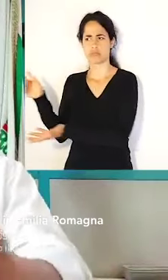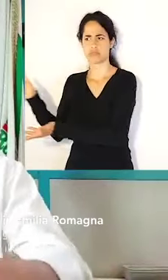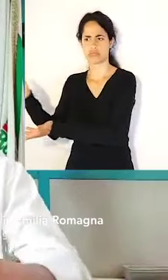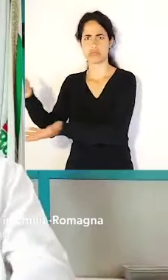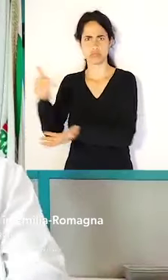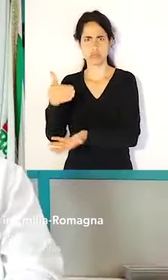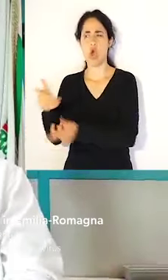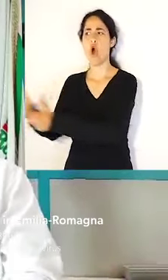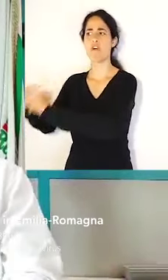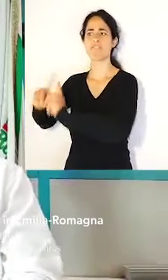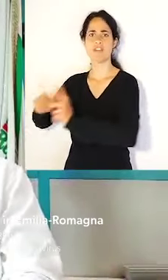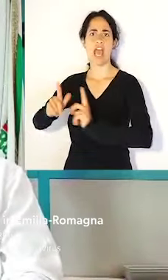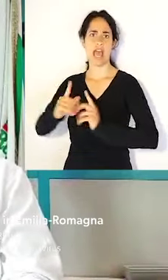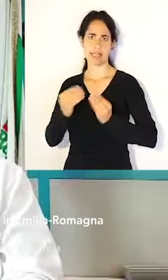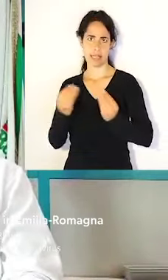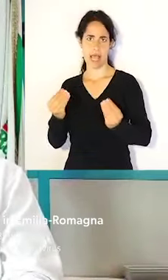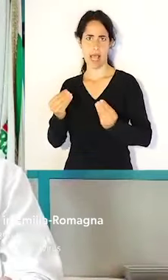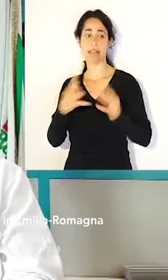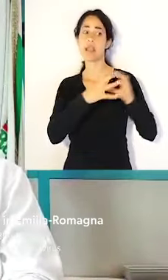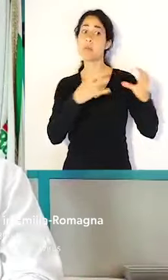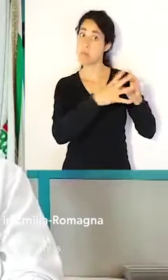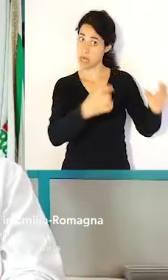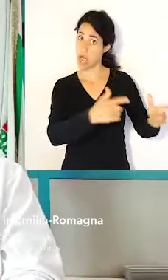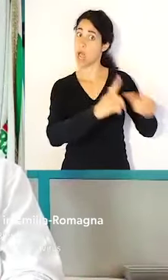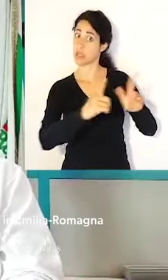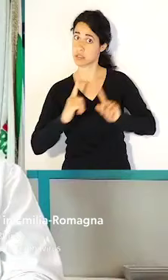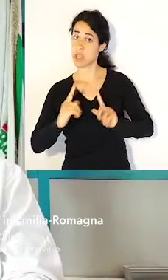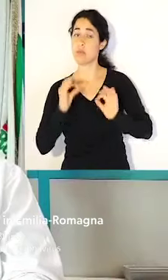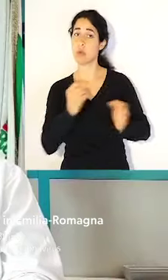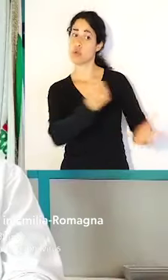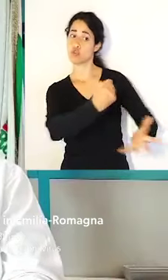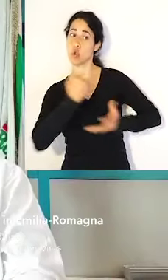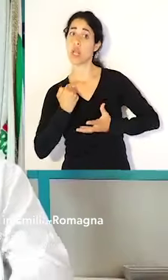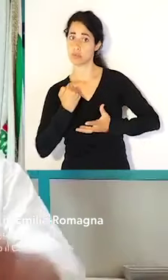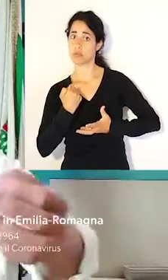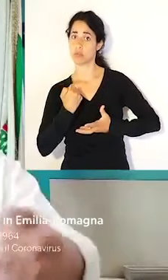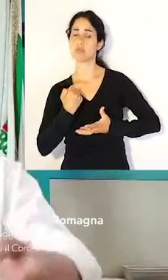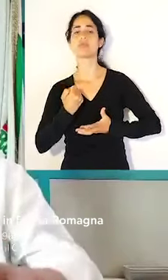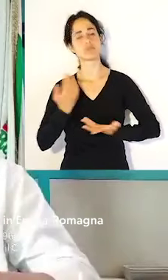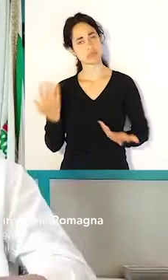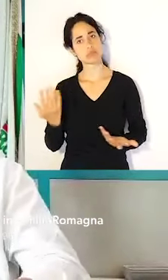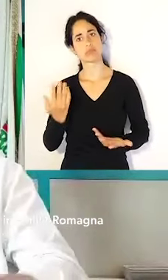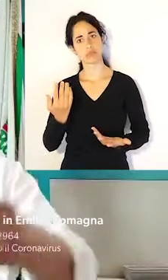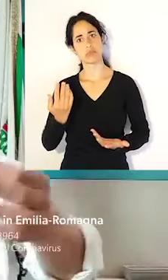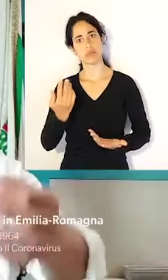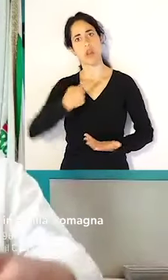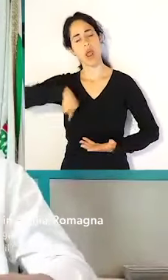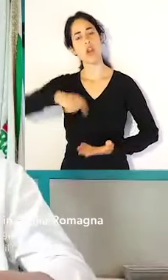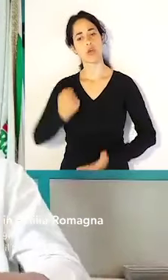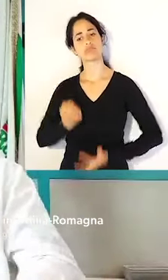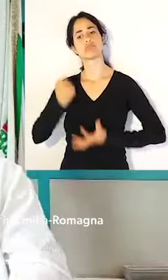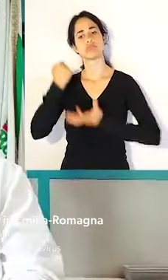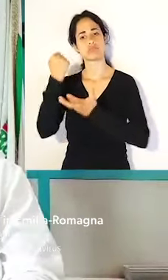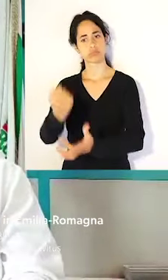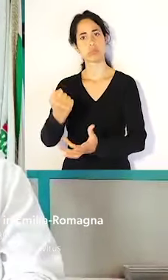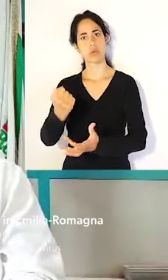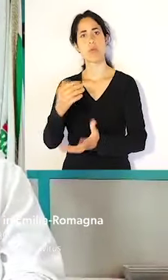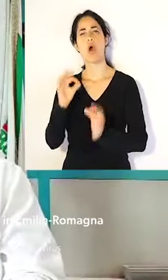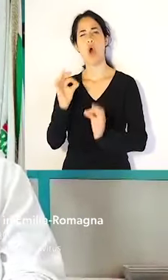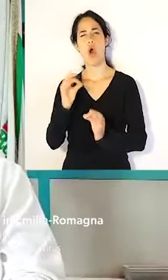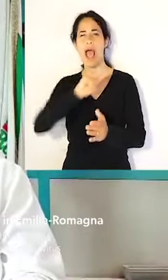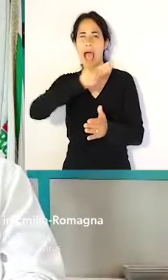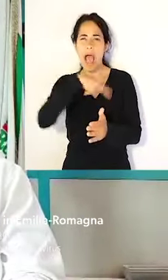cioè diciamo offerti dai cittadini e dalle imprese attraverso le donazioni, e che rendiconteremo